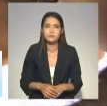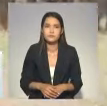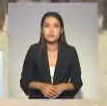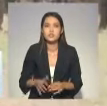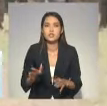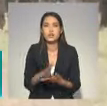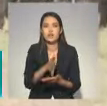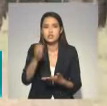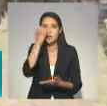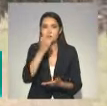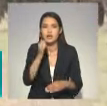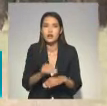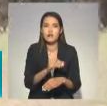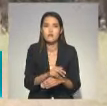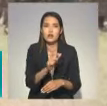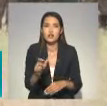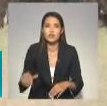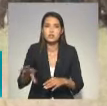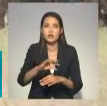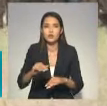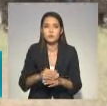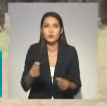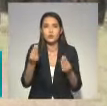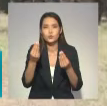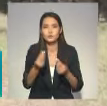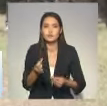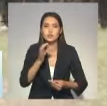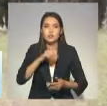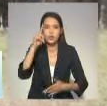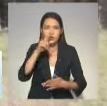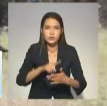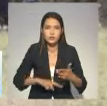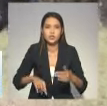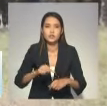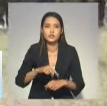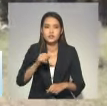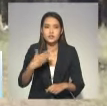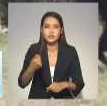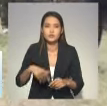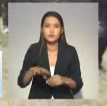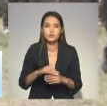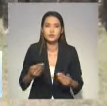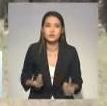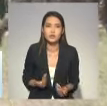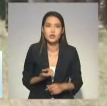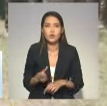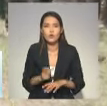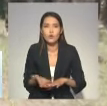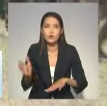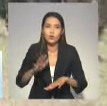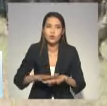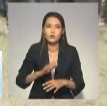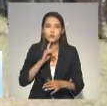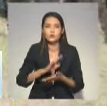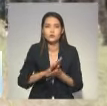Отдельная благодарность волонтерам. Вы молодцы. Это крупное ЧП. Погибли 14 человек. Только что встретился с жителями. Очень тяжелая ситуация.